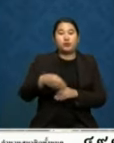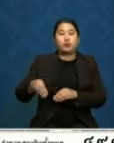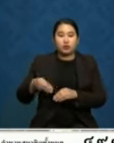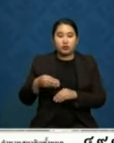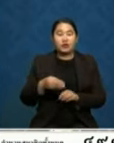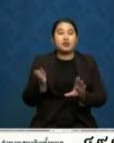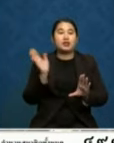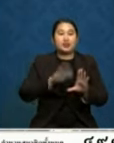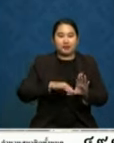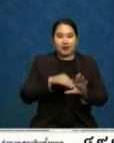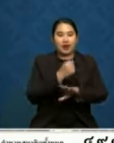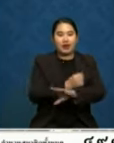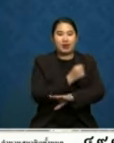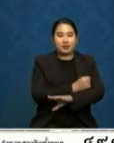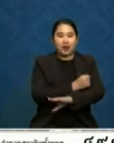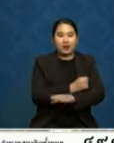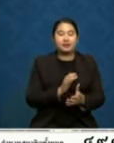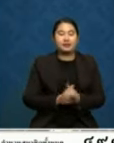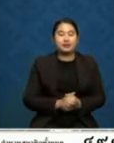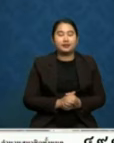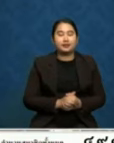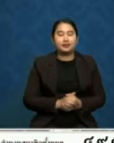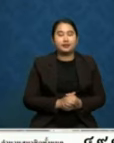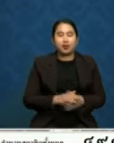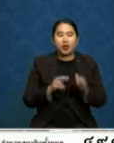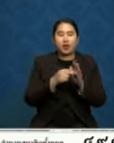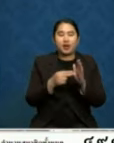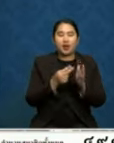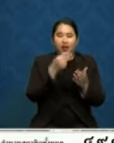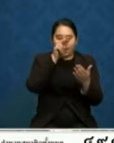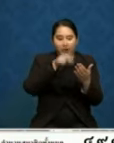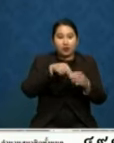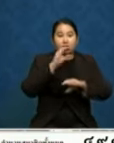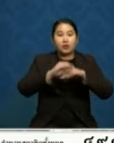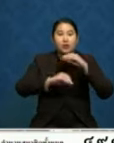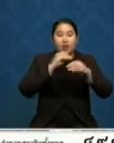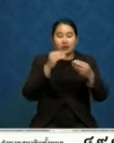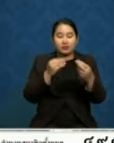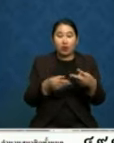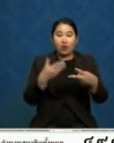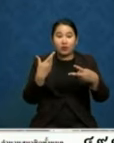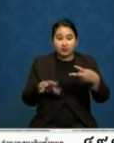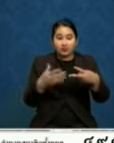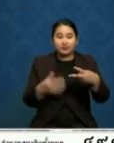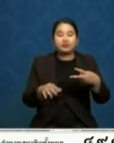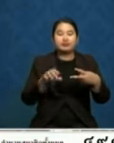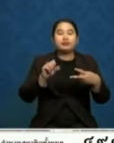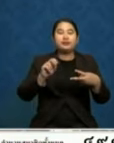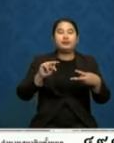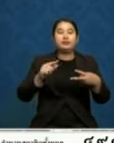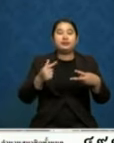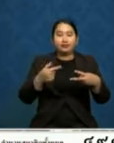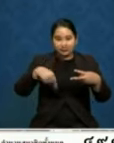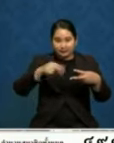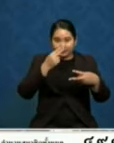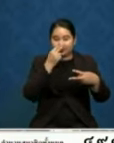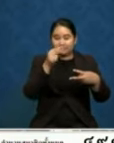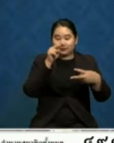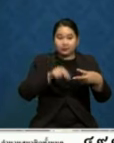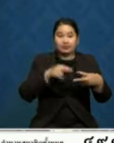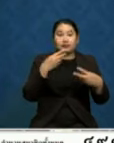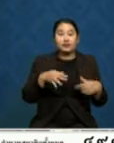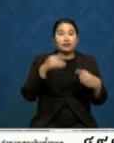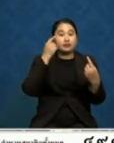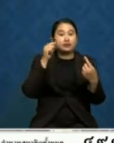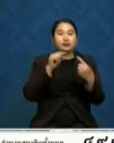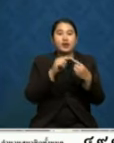การขึ้นทะเบียนแรงงานนอกระบบคืออ่านทั้ง2โครงการนี้แล้วของสำนักงานปลัดกระทรวงแรงงานนะครับวัตถุ